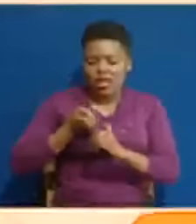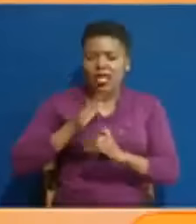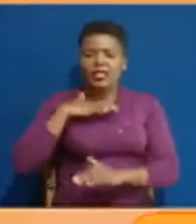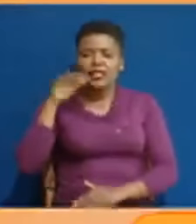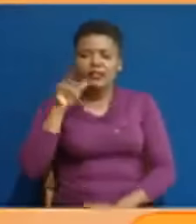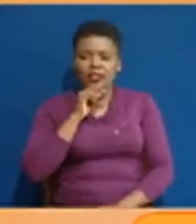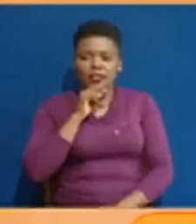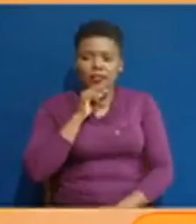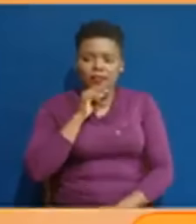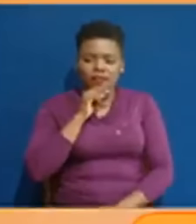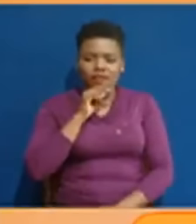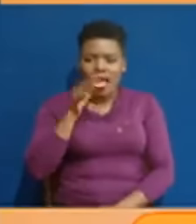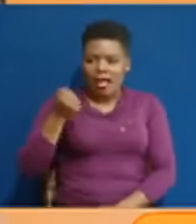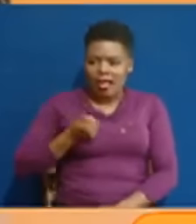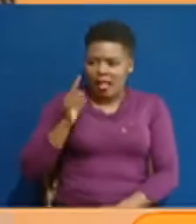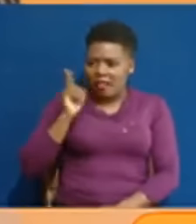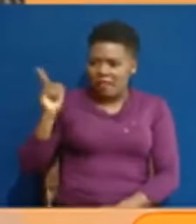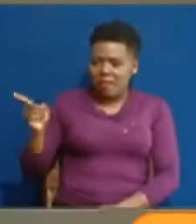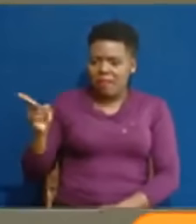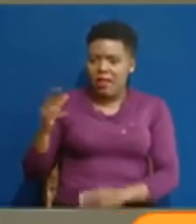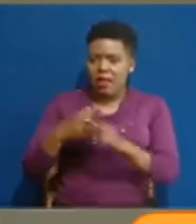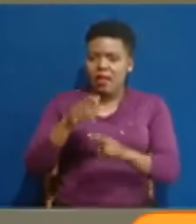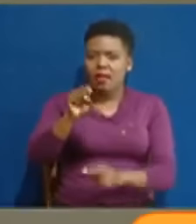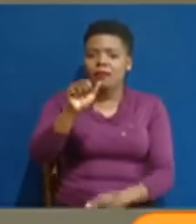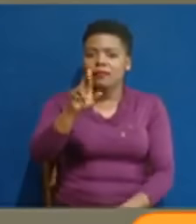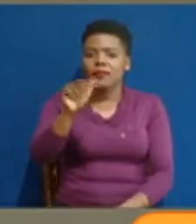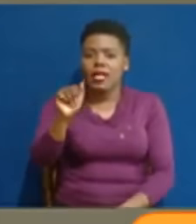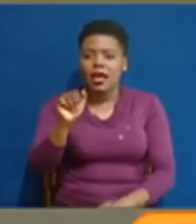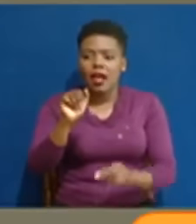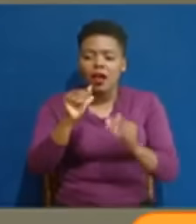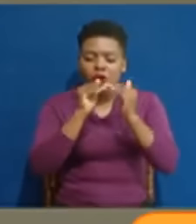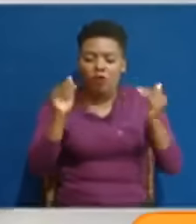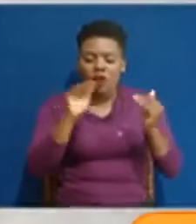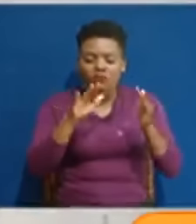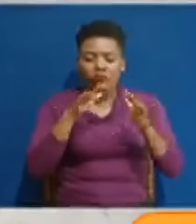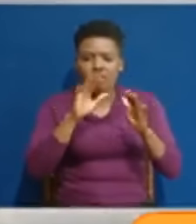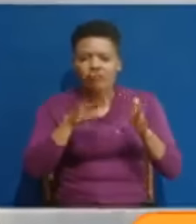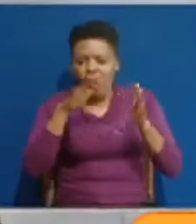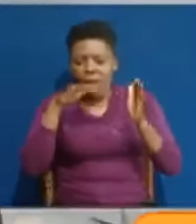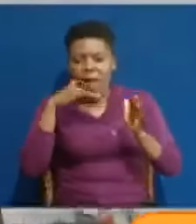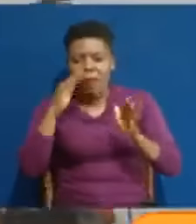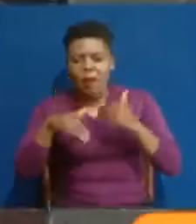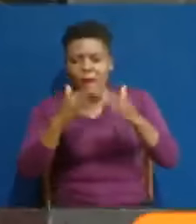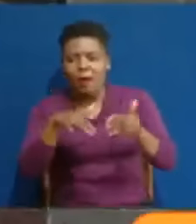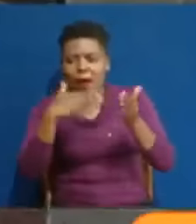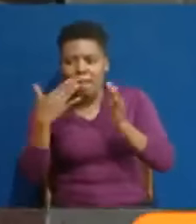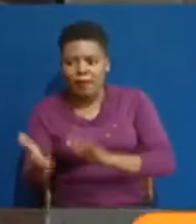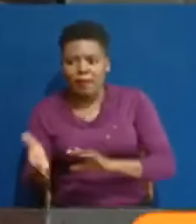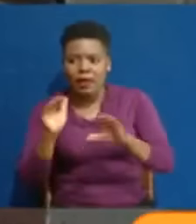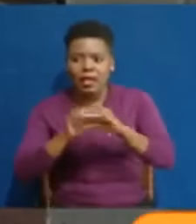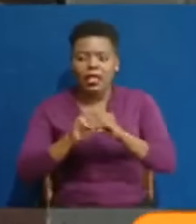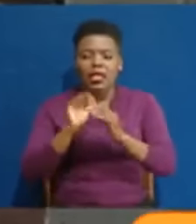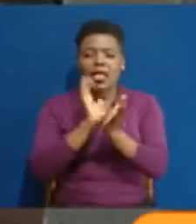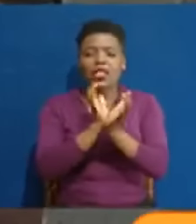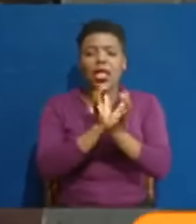kufariki. Inaarifiwa kuwa kabla ya Sarah kudaiwa kujirusha kutoka orofa ya pili katika jumba hili lililoko mtaani Kasarani,